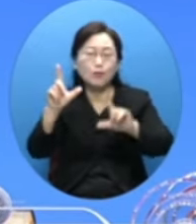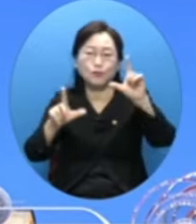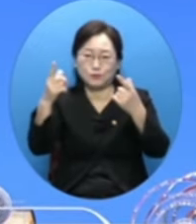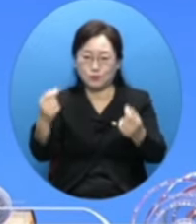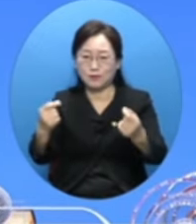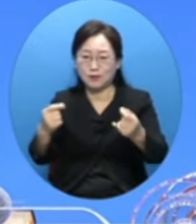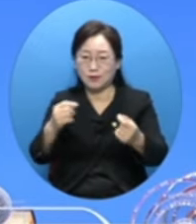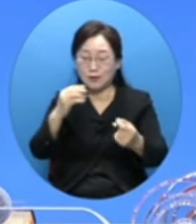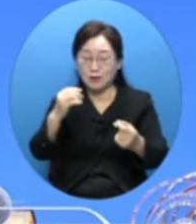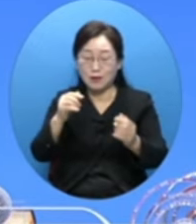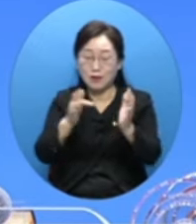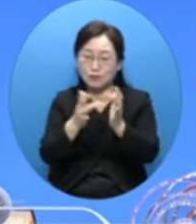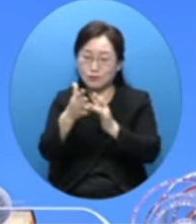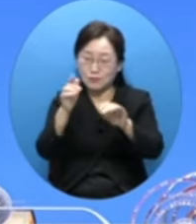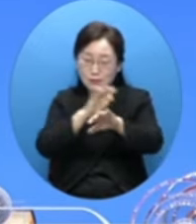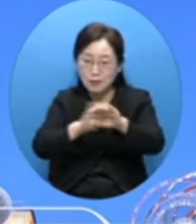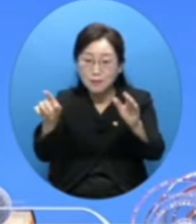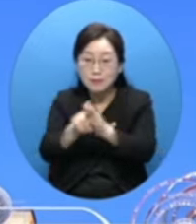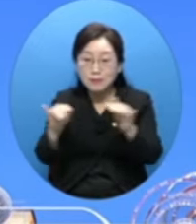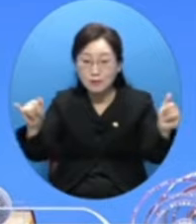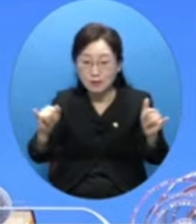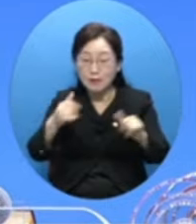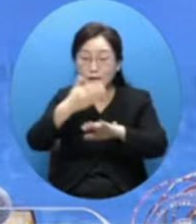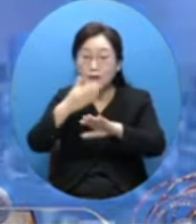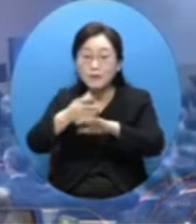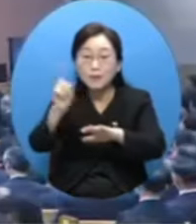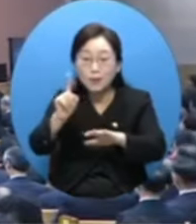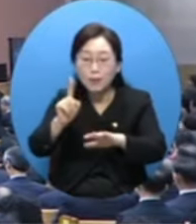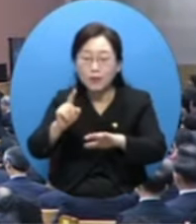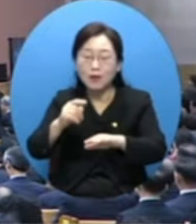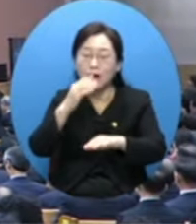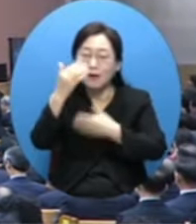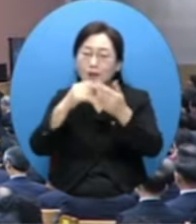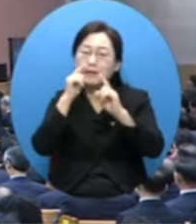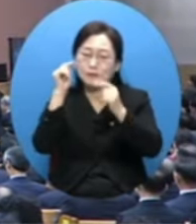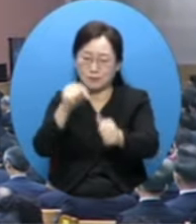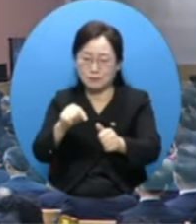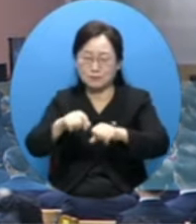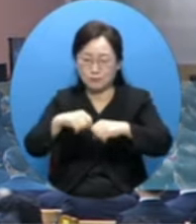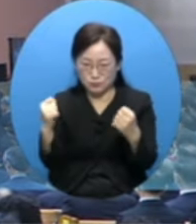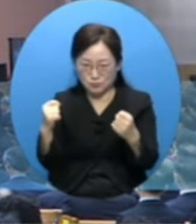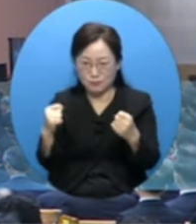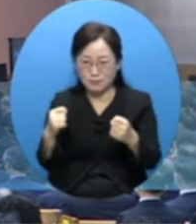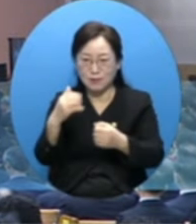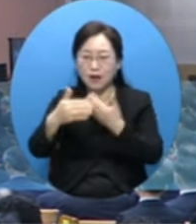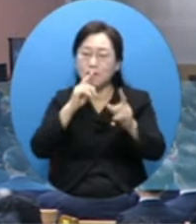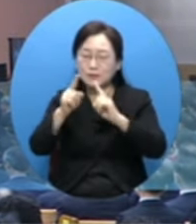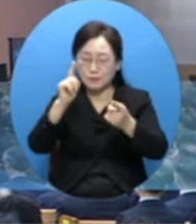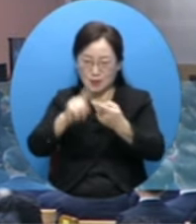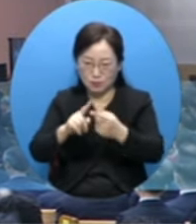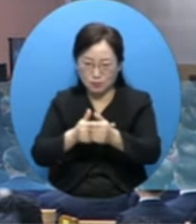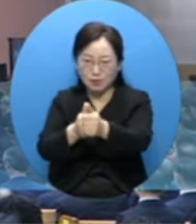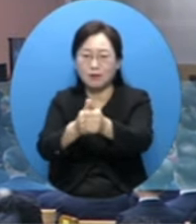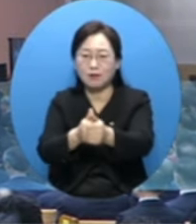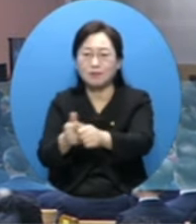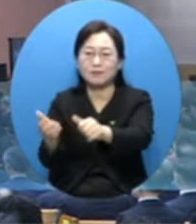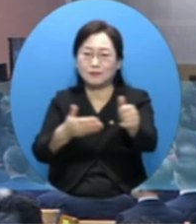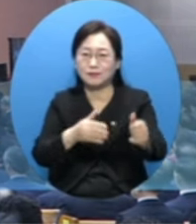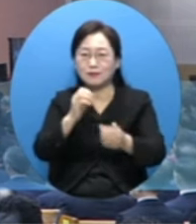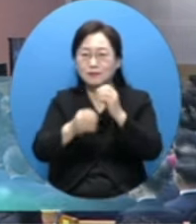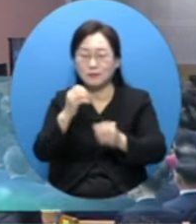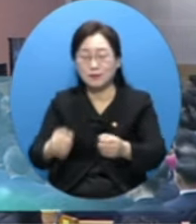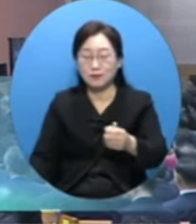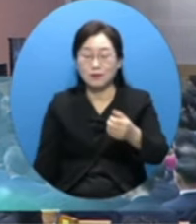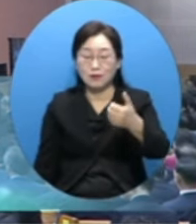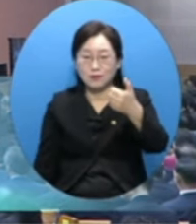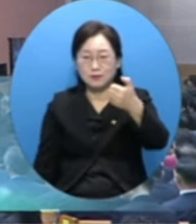감사는 말씀을 지켜 행하는 데 있습니다. 하나님의 약속을 우리는 지키는 삶을 살아야 됩니다. 시편 50편 14절은 이와